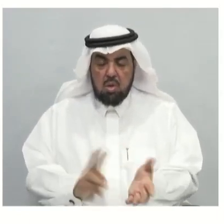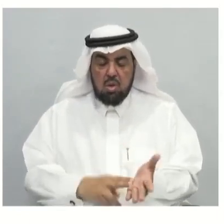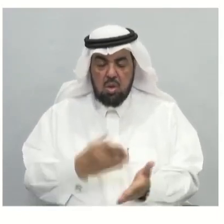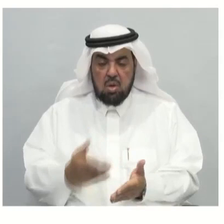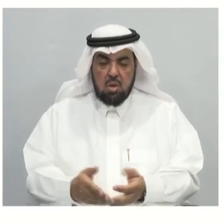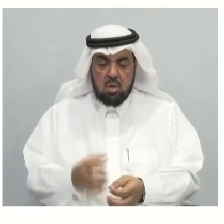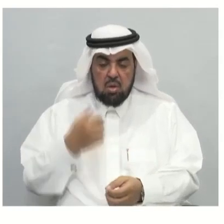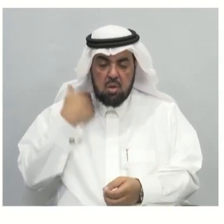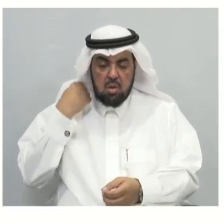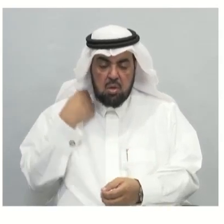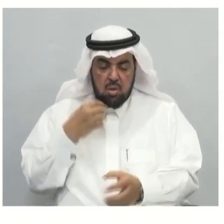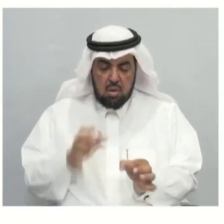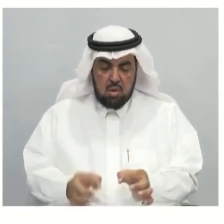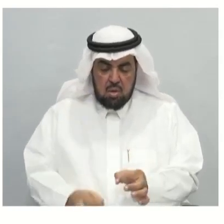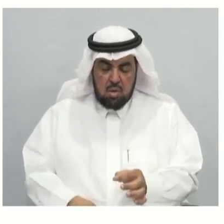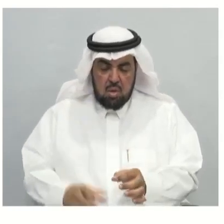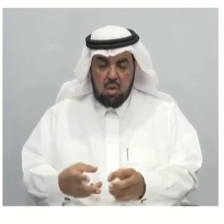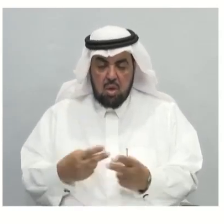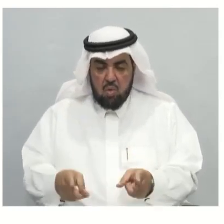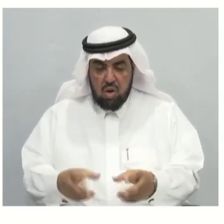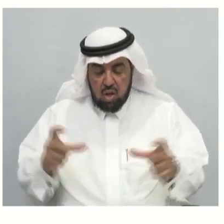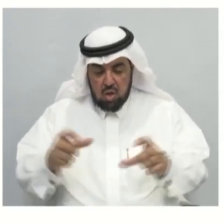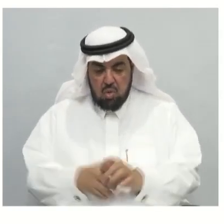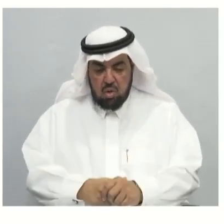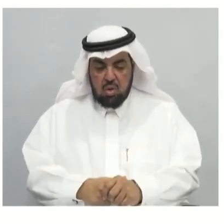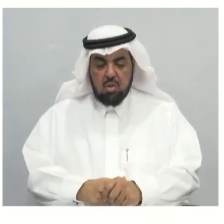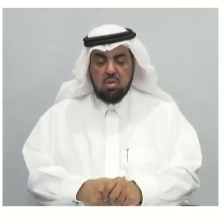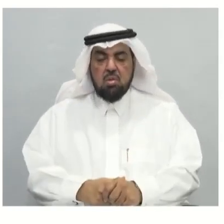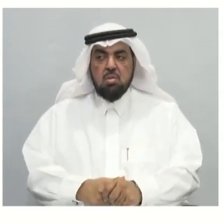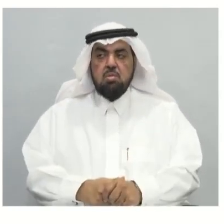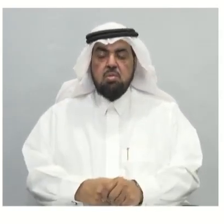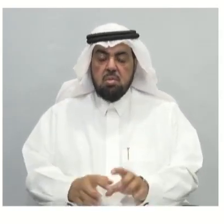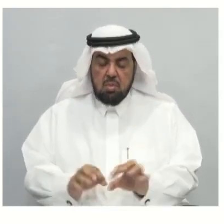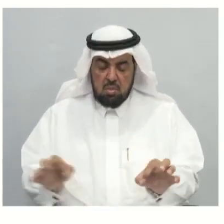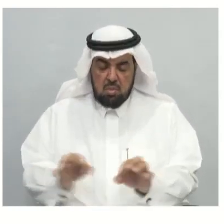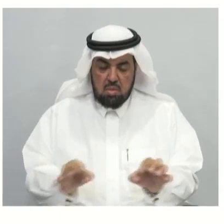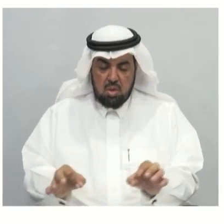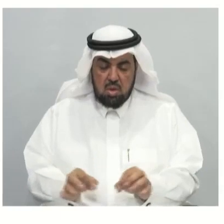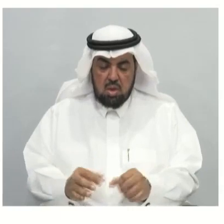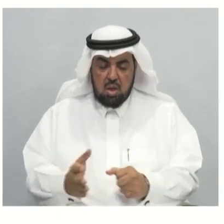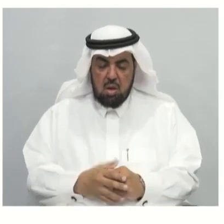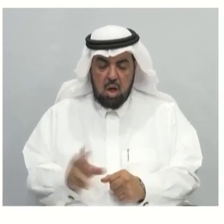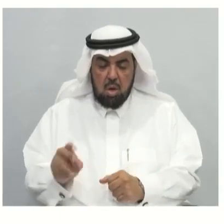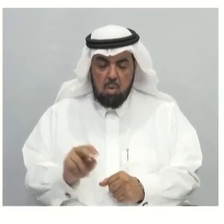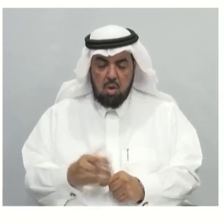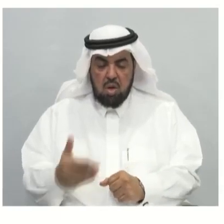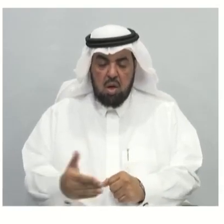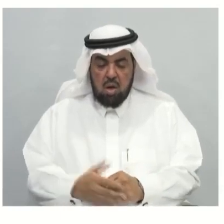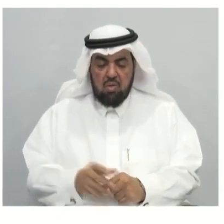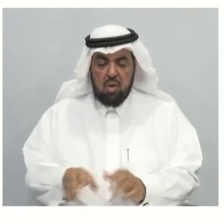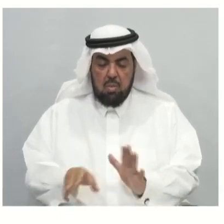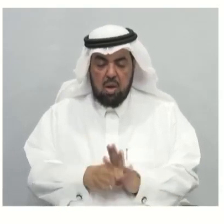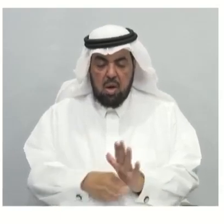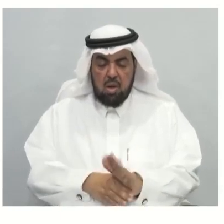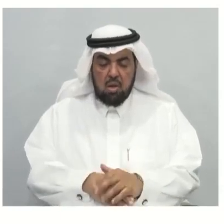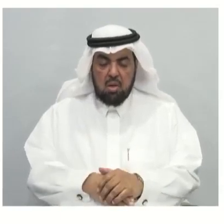البيانات الى الخادم للتحقق من هذا توفر هذا العنوان بعد ذلك يعد او ينشئ لك الخادم نموذج اخر فيه بياناتك